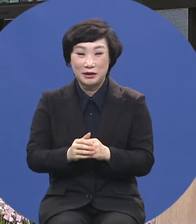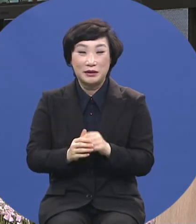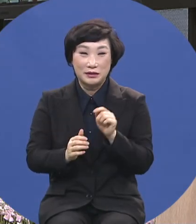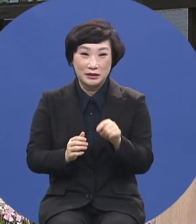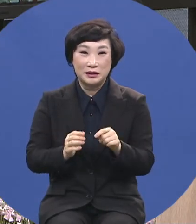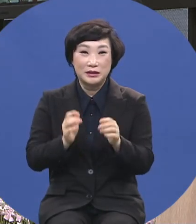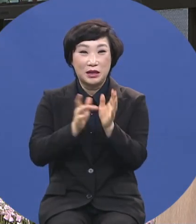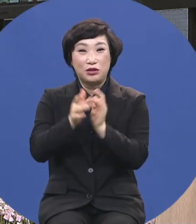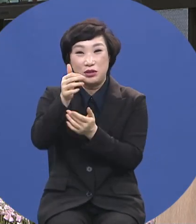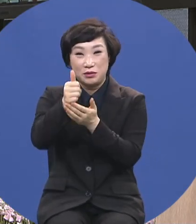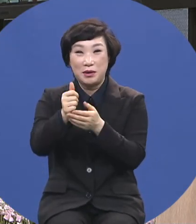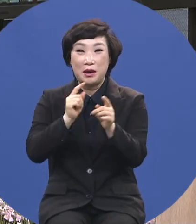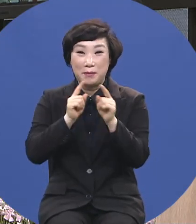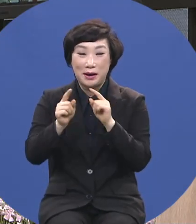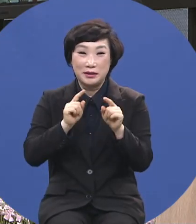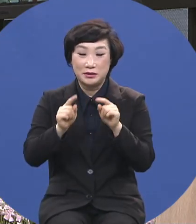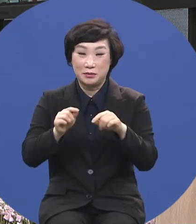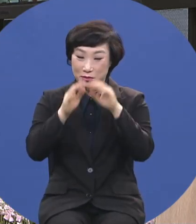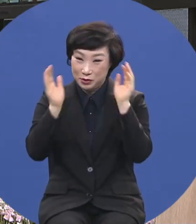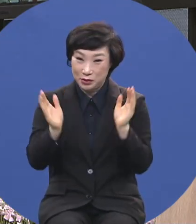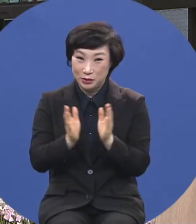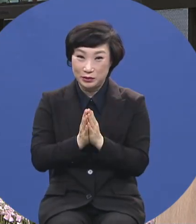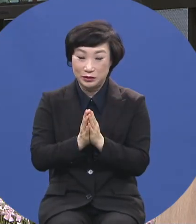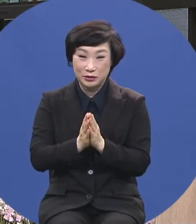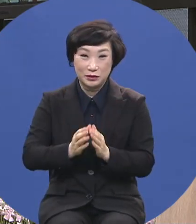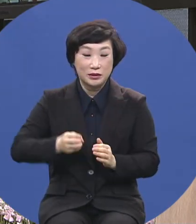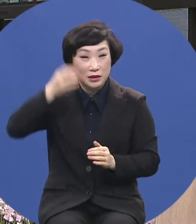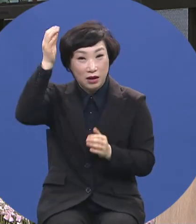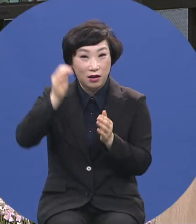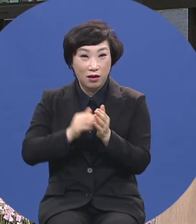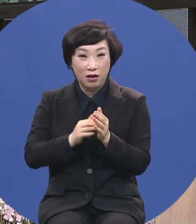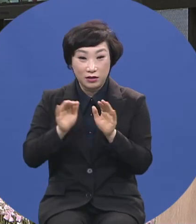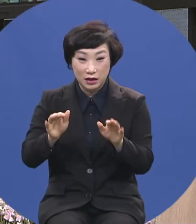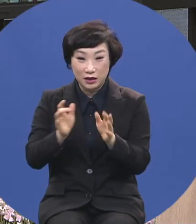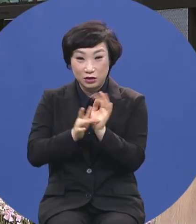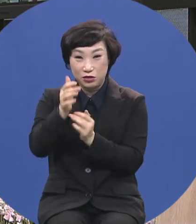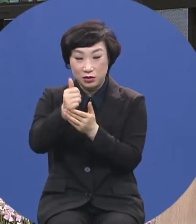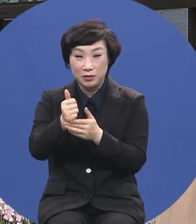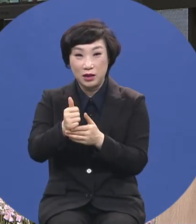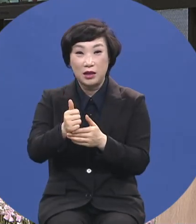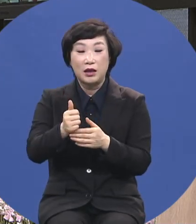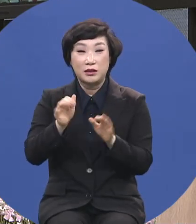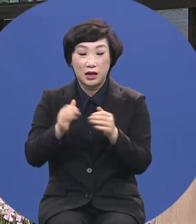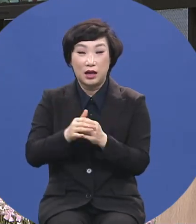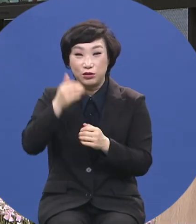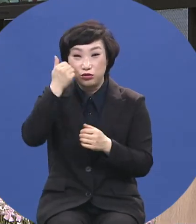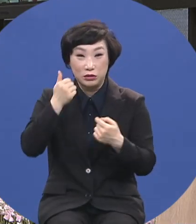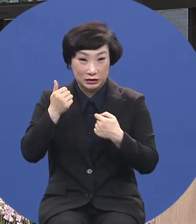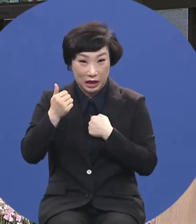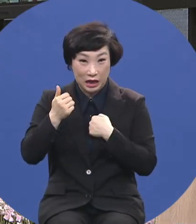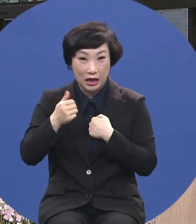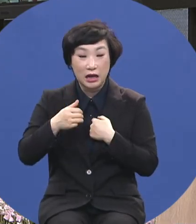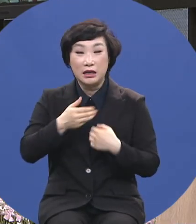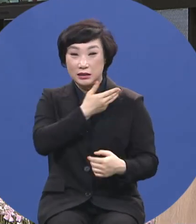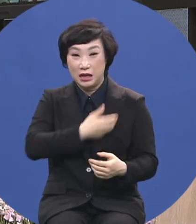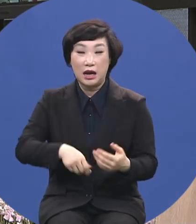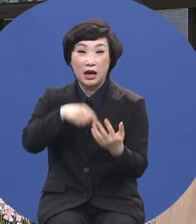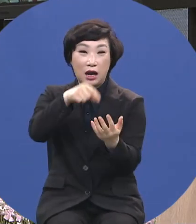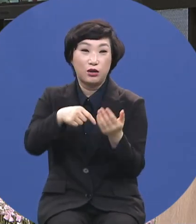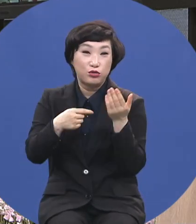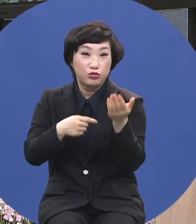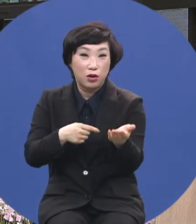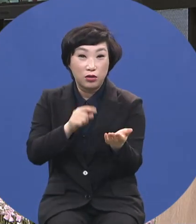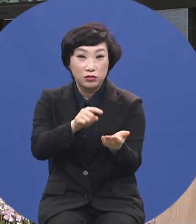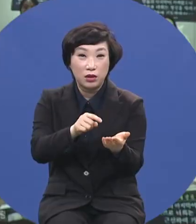완전히 예수님이 자신을 제자들에게 가르쳐 줬는데도 제자들이 예수님을